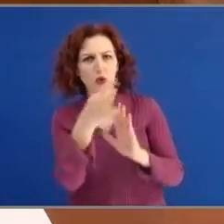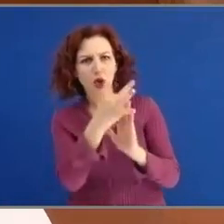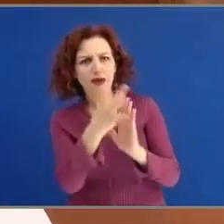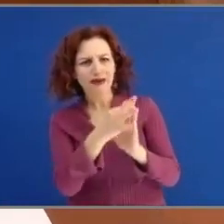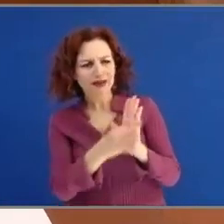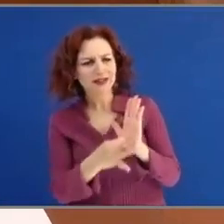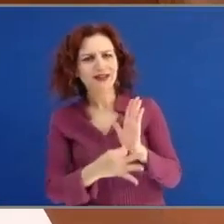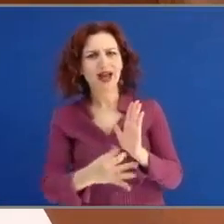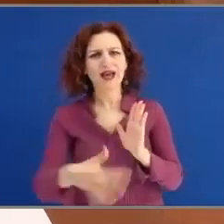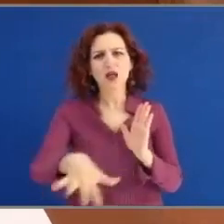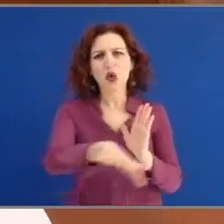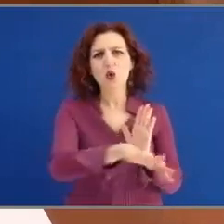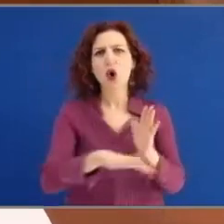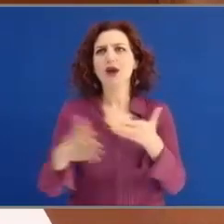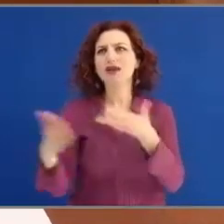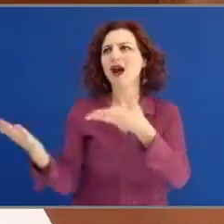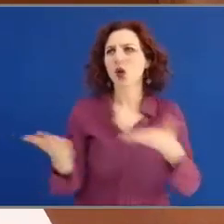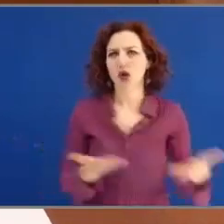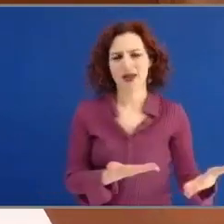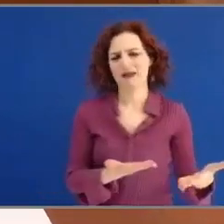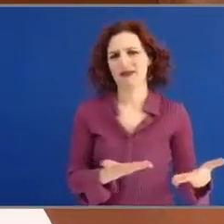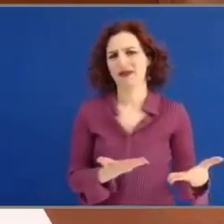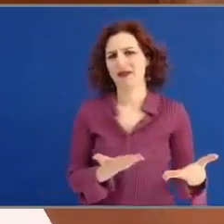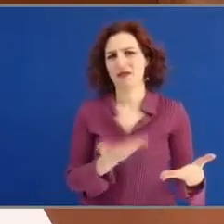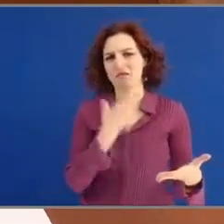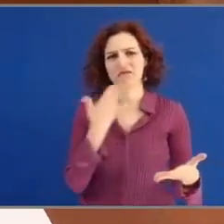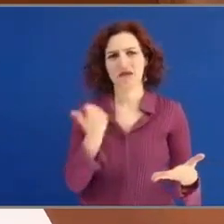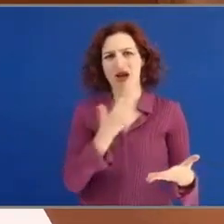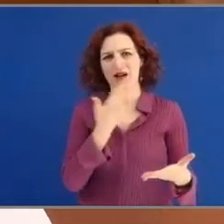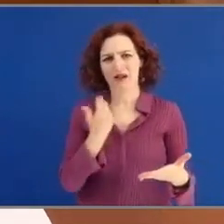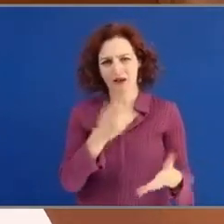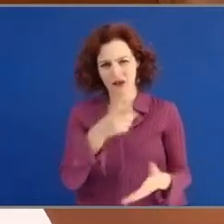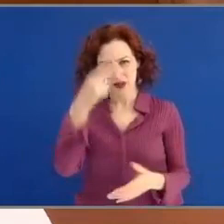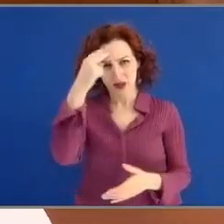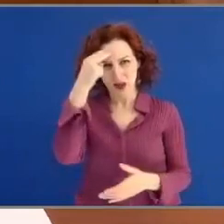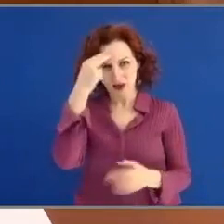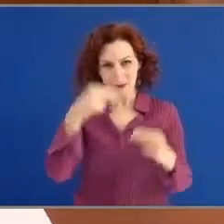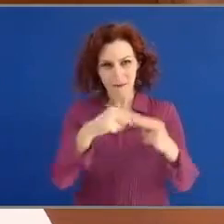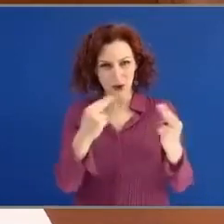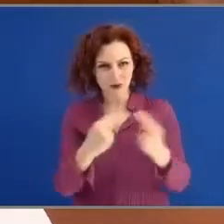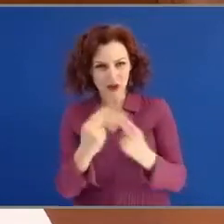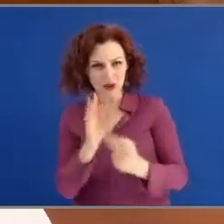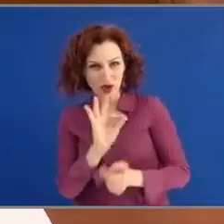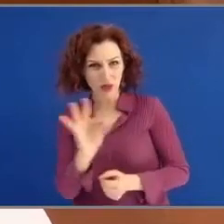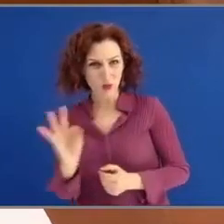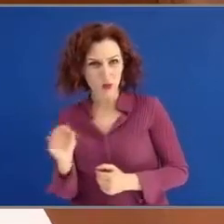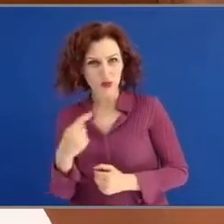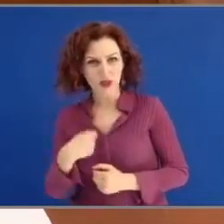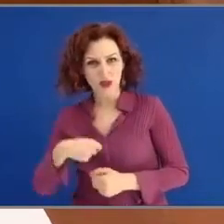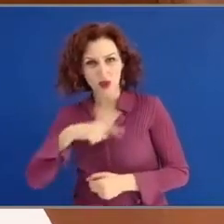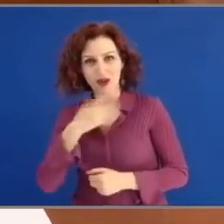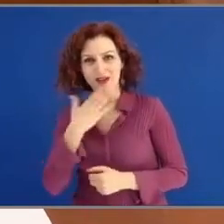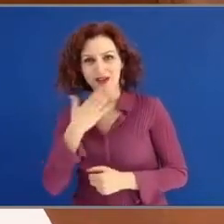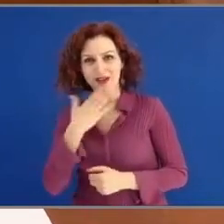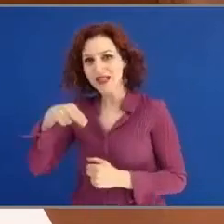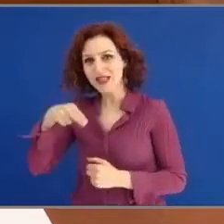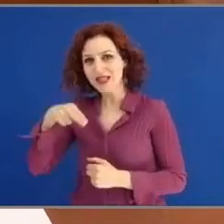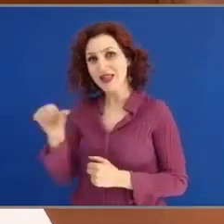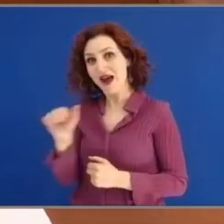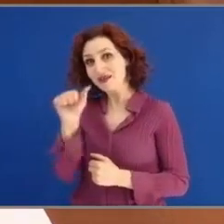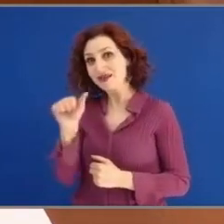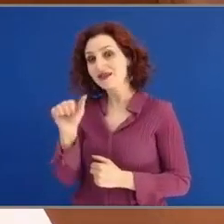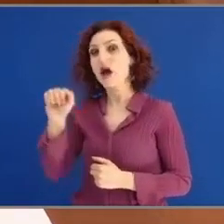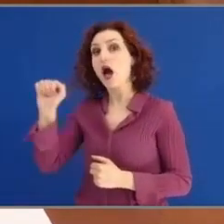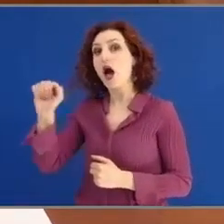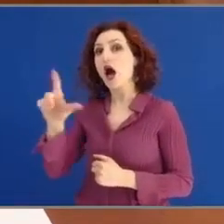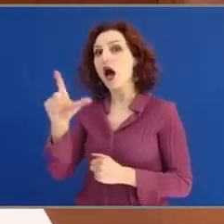luoghi che accolgono gli anziani. Ricorderete che noi in alcune province abbiamo individuato, in collaborazione con i NAS e con le ASL,